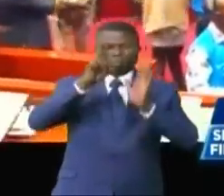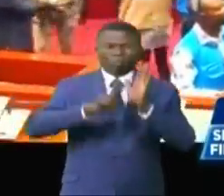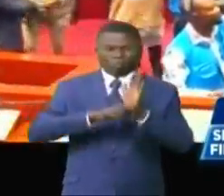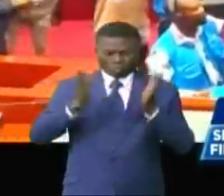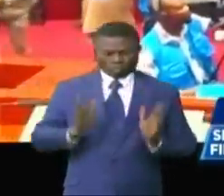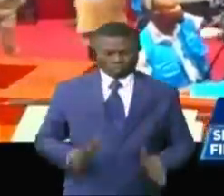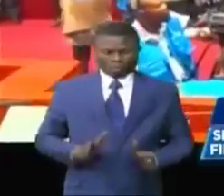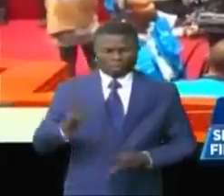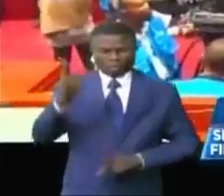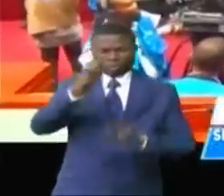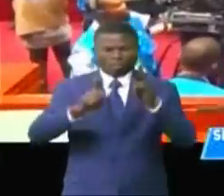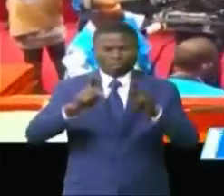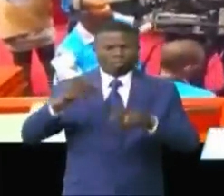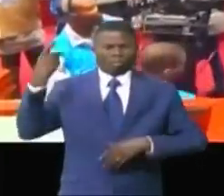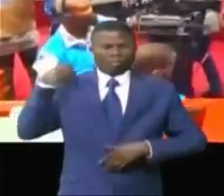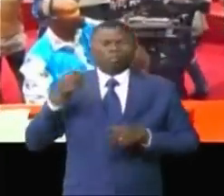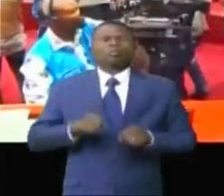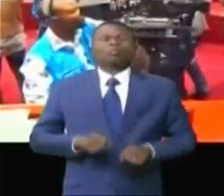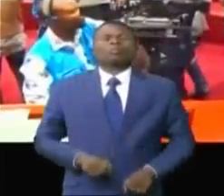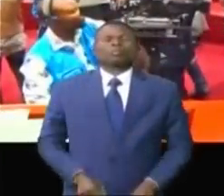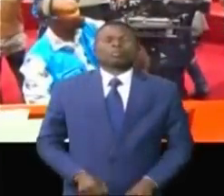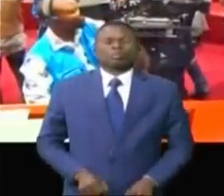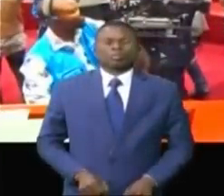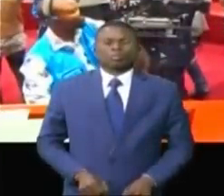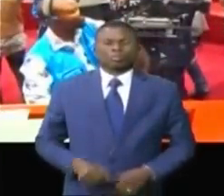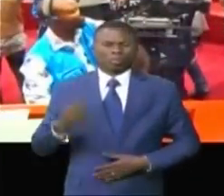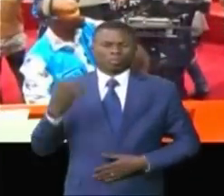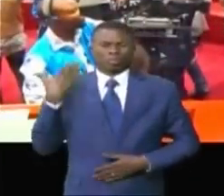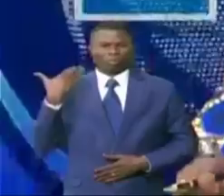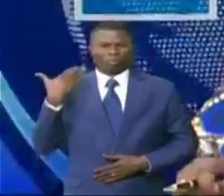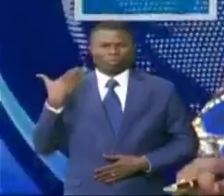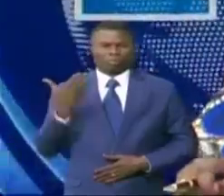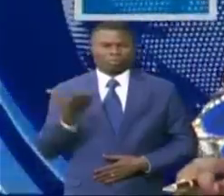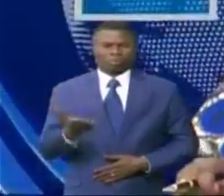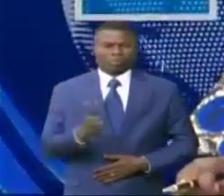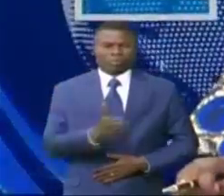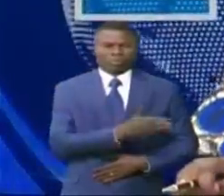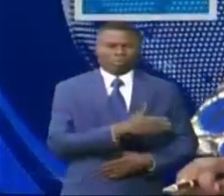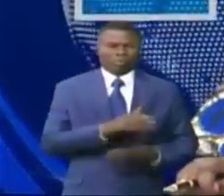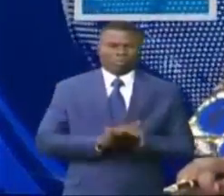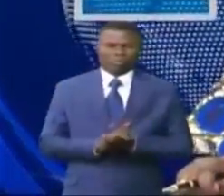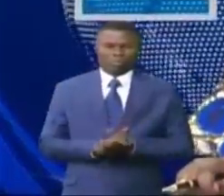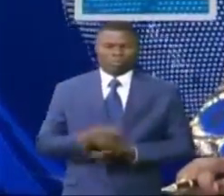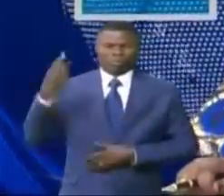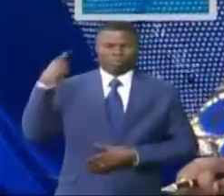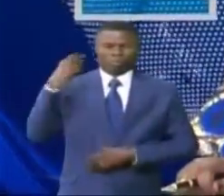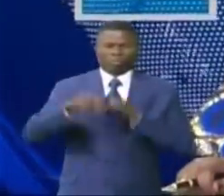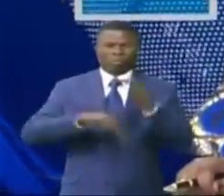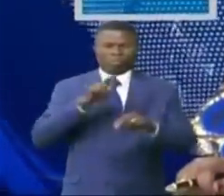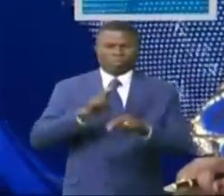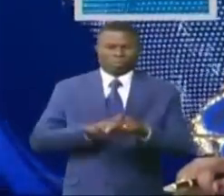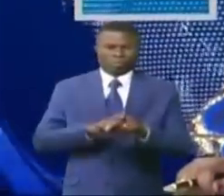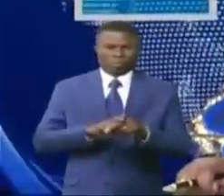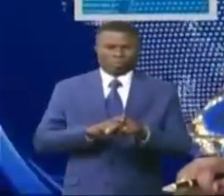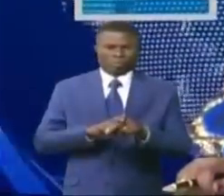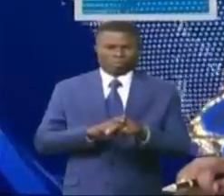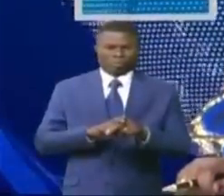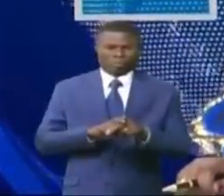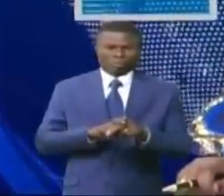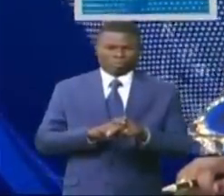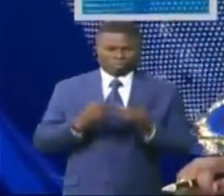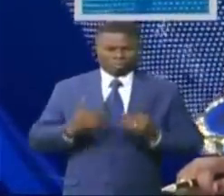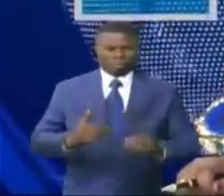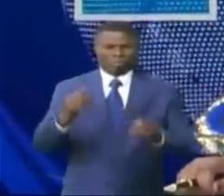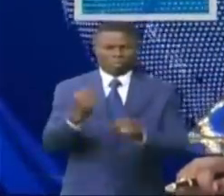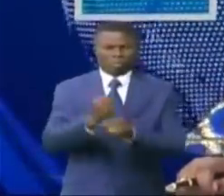et compatriotes décédés pour une raison ou une autre. Et les députés nationaux auront du pas sur la planche pendant